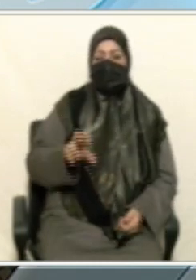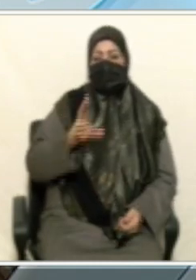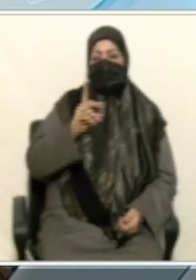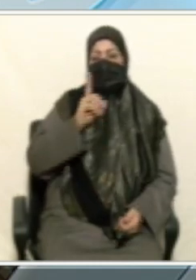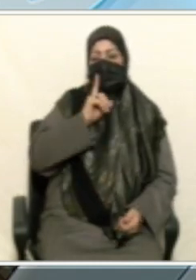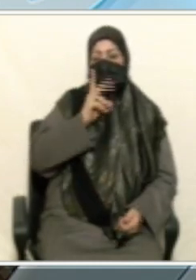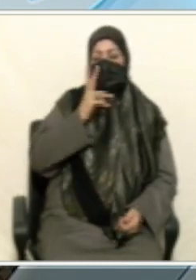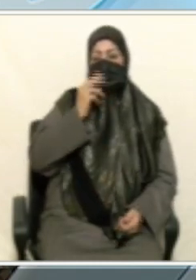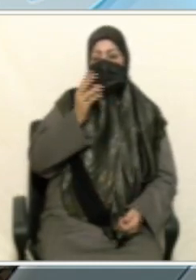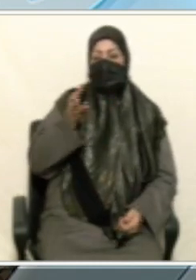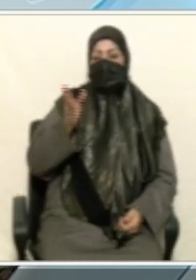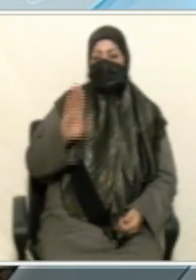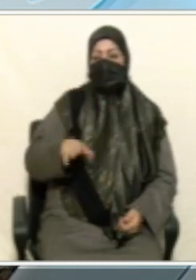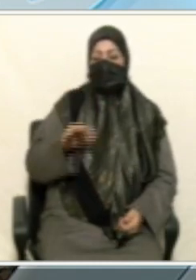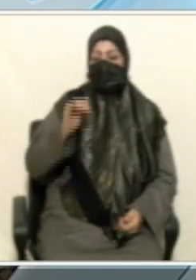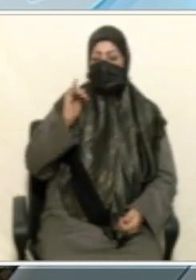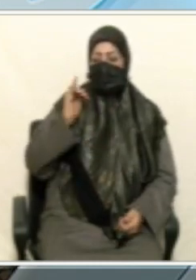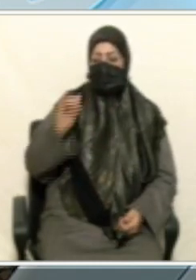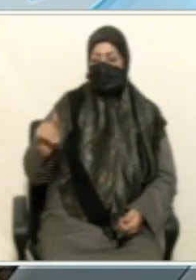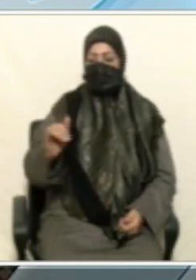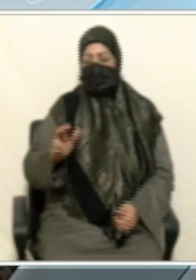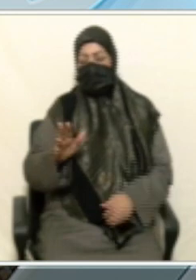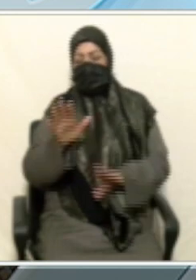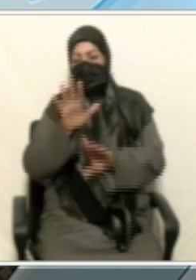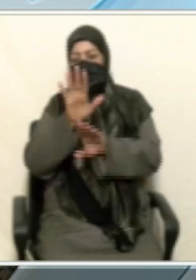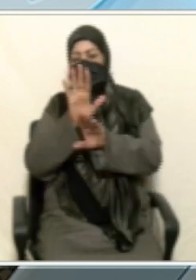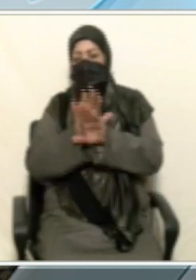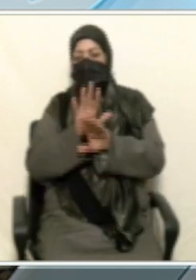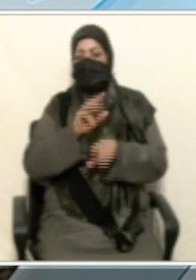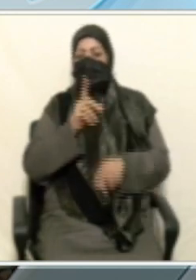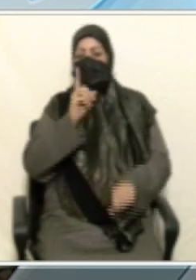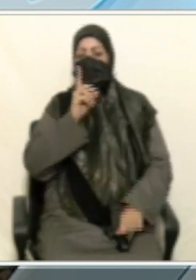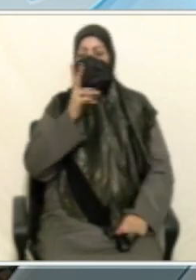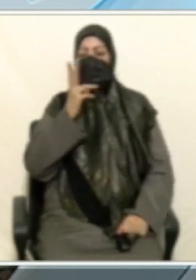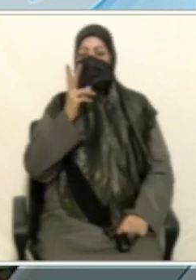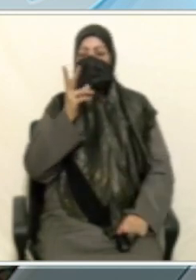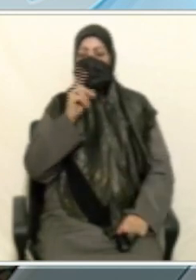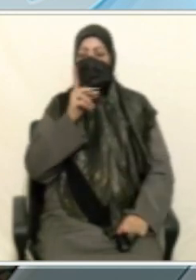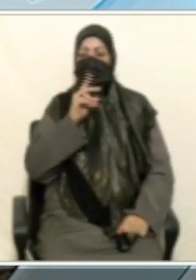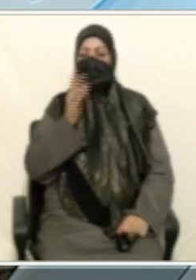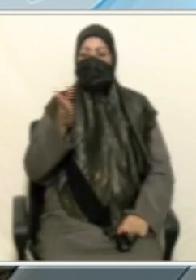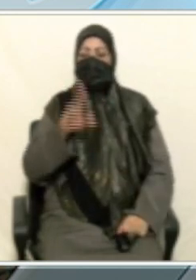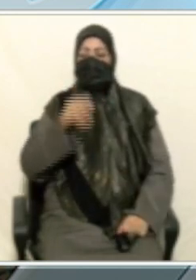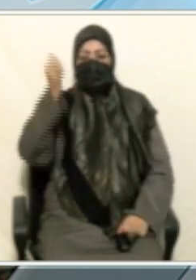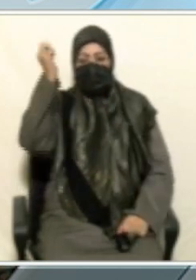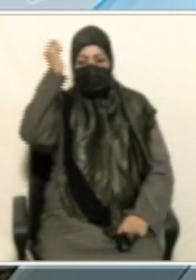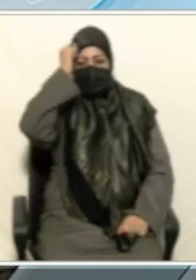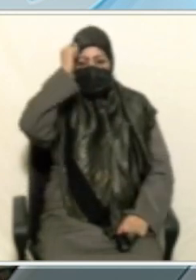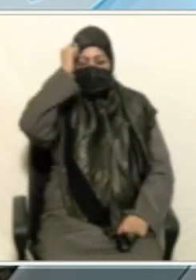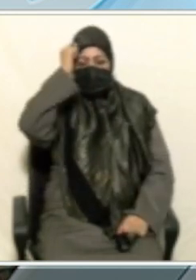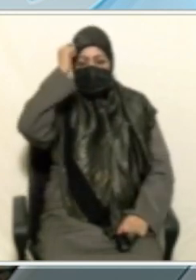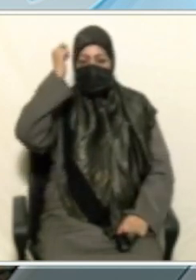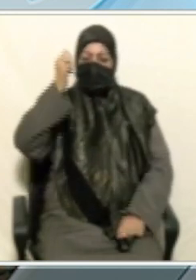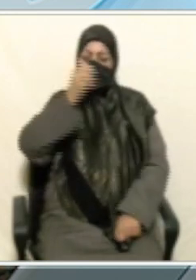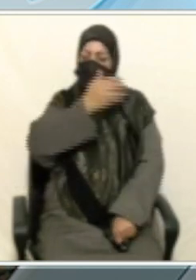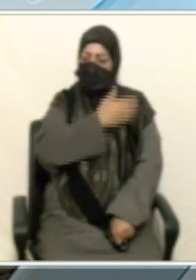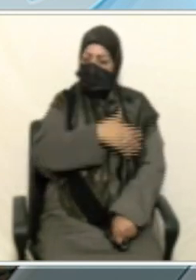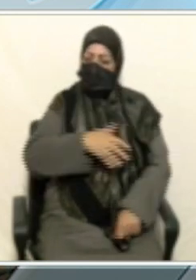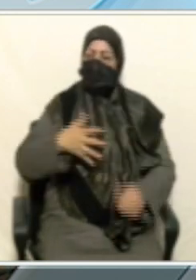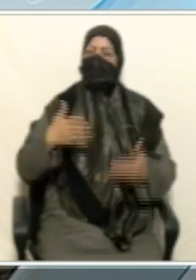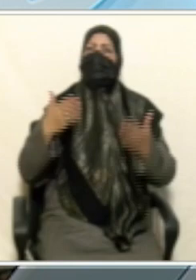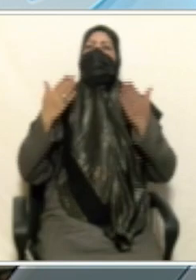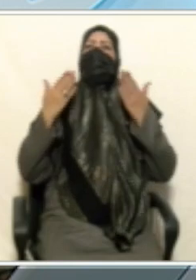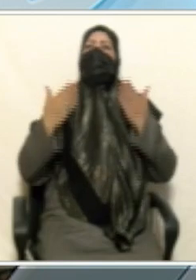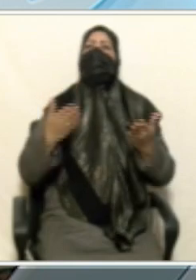حياتهما ثم بعد موتهما ندم، ما الذي يفعله؟ يكثر من الدعاء لهما، يكثر من الصدقة